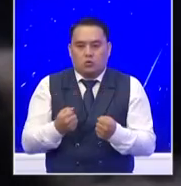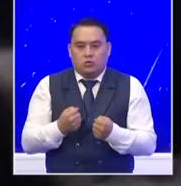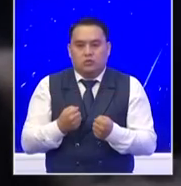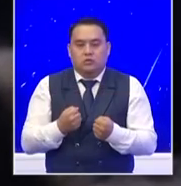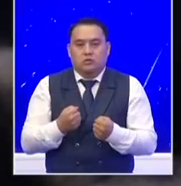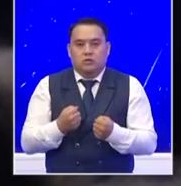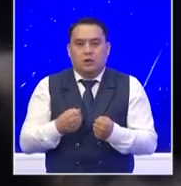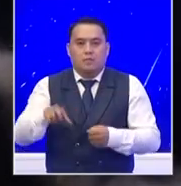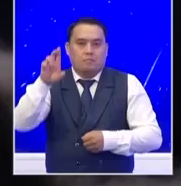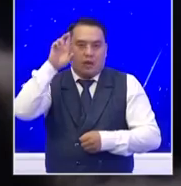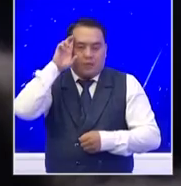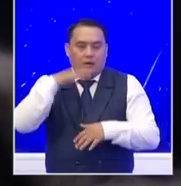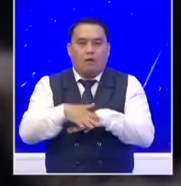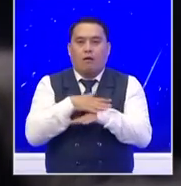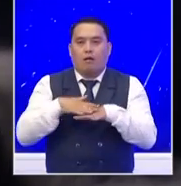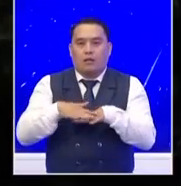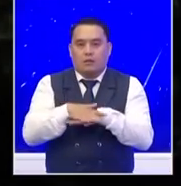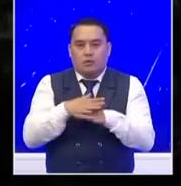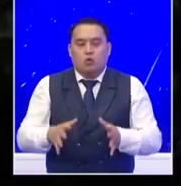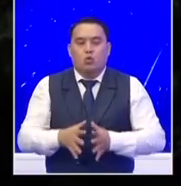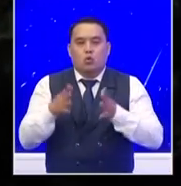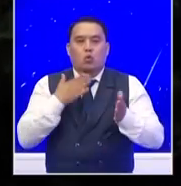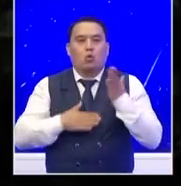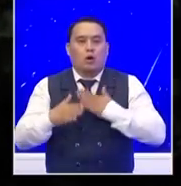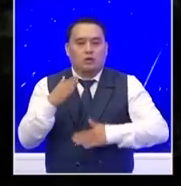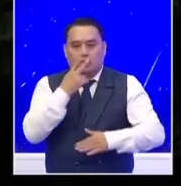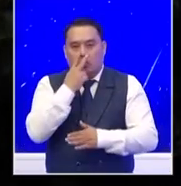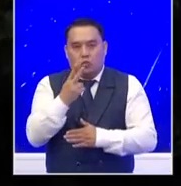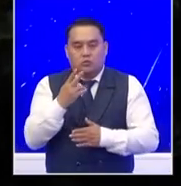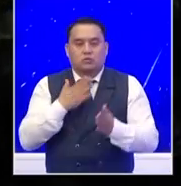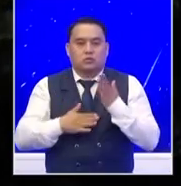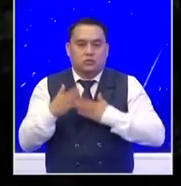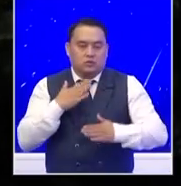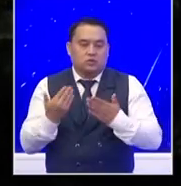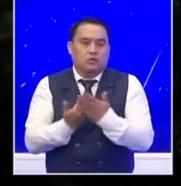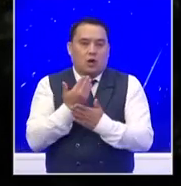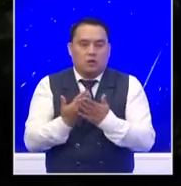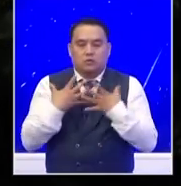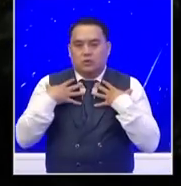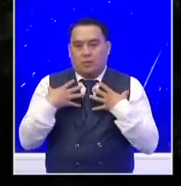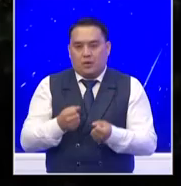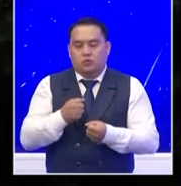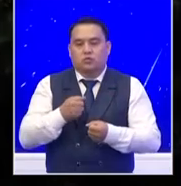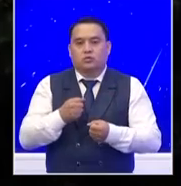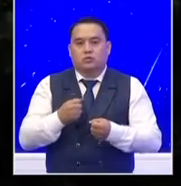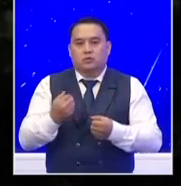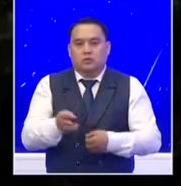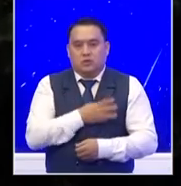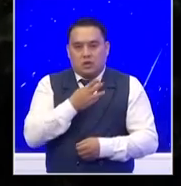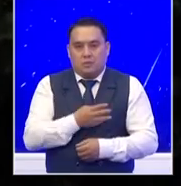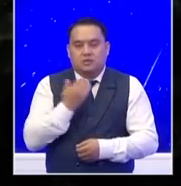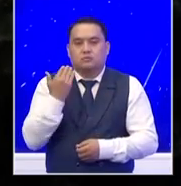тағы да мемлекетіңіздің, халқыңыздың үлкен қуаныштарын көруге жазсын. Деніңізге саулық тілейміз.